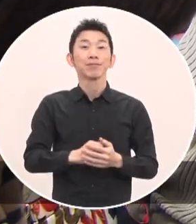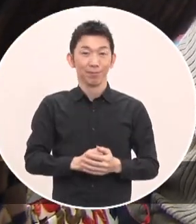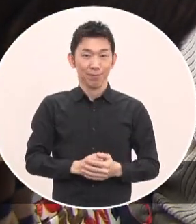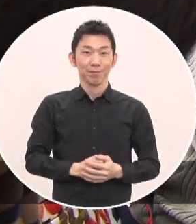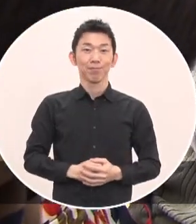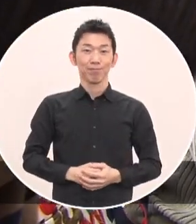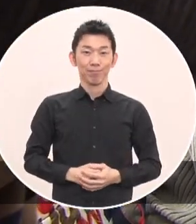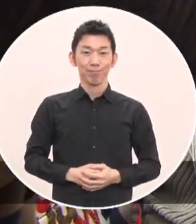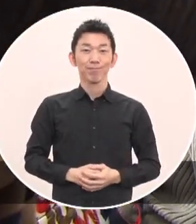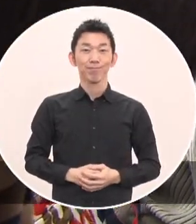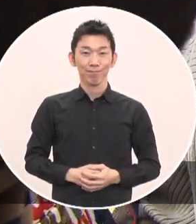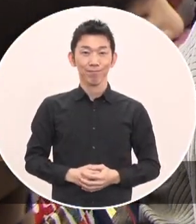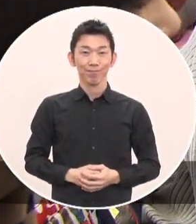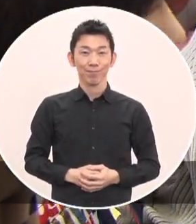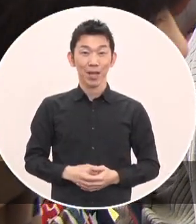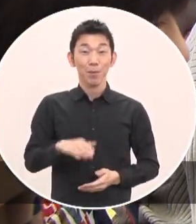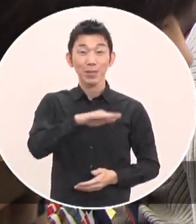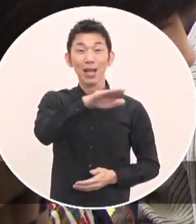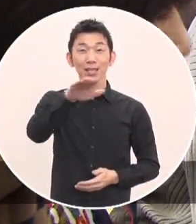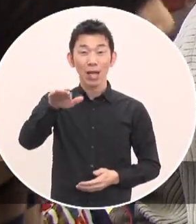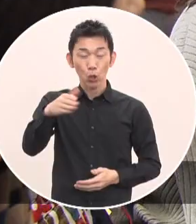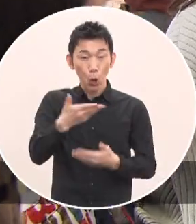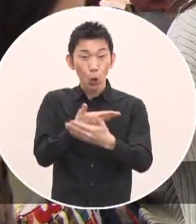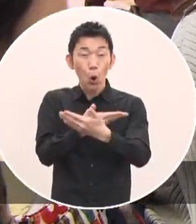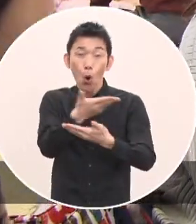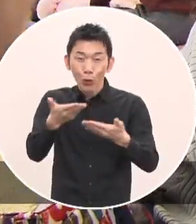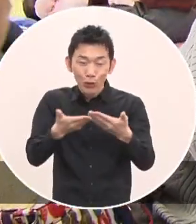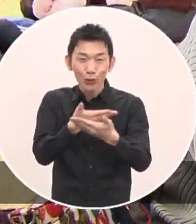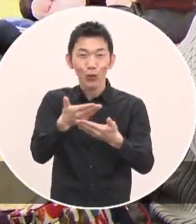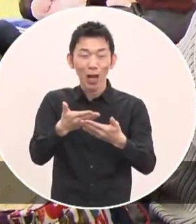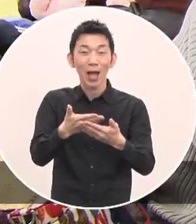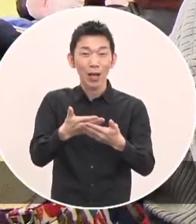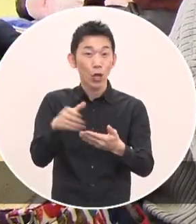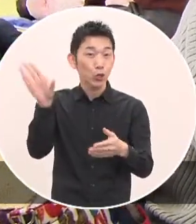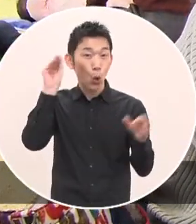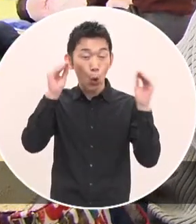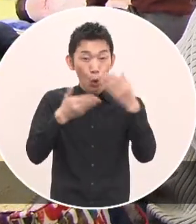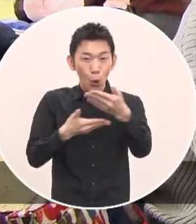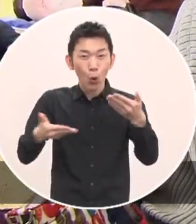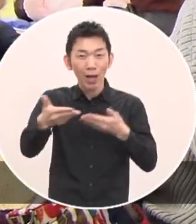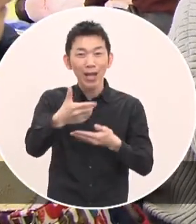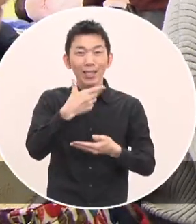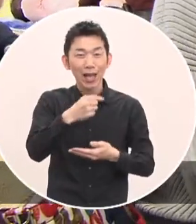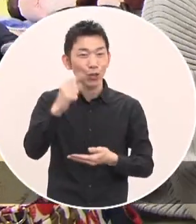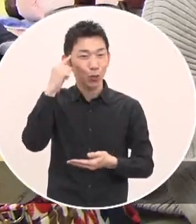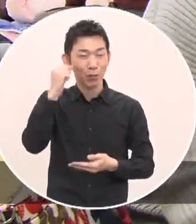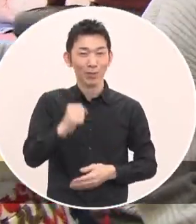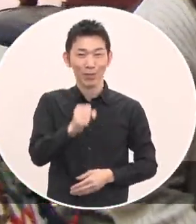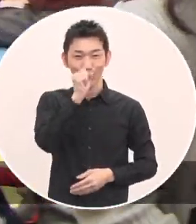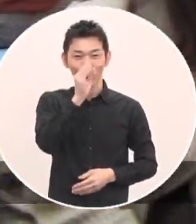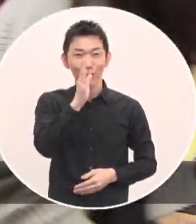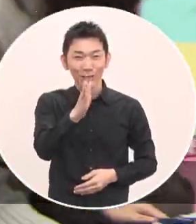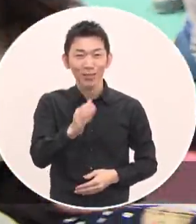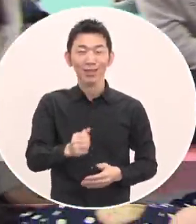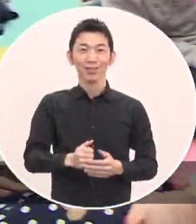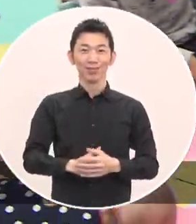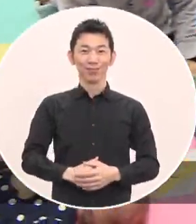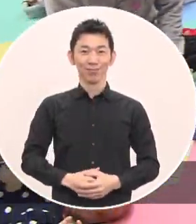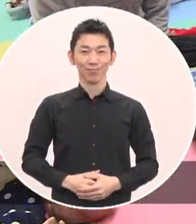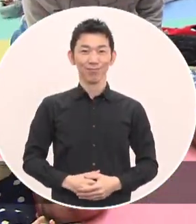ん交流とか普段できたり情報交換できたらと思ってきましたよね